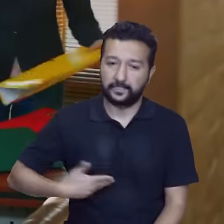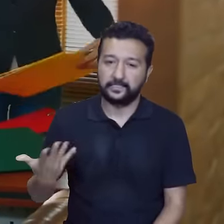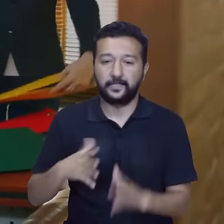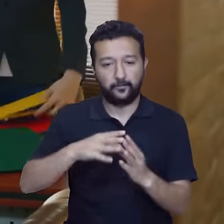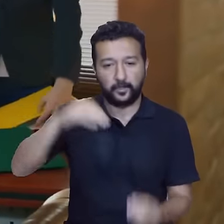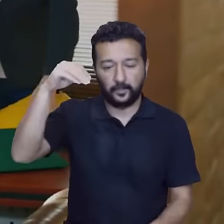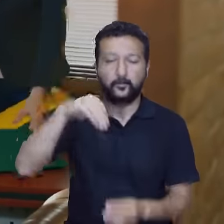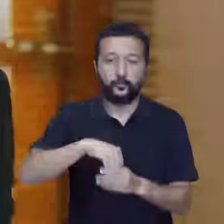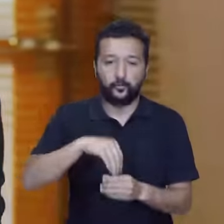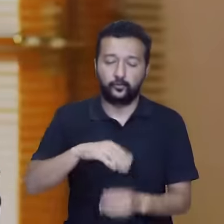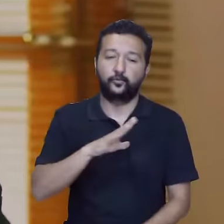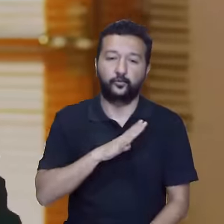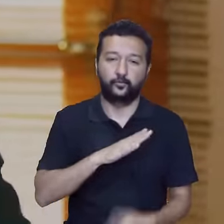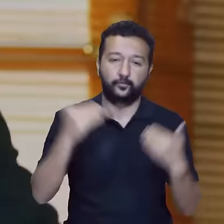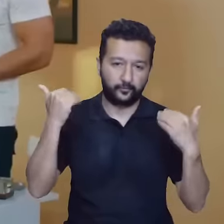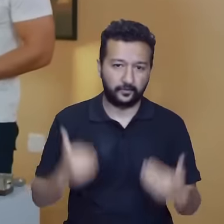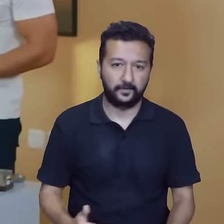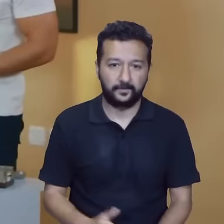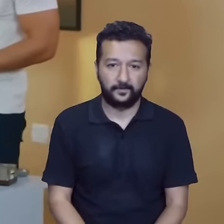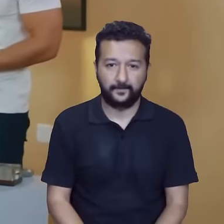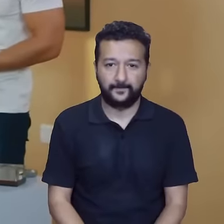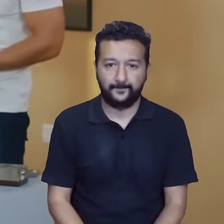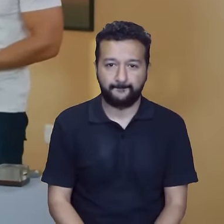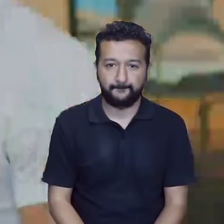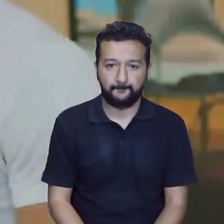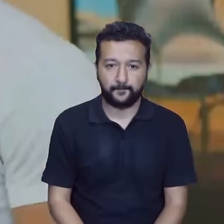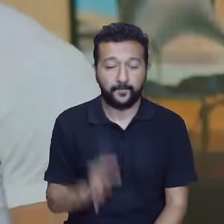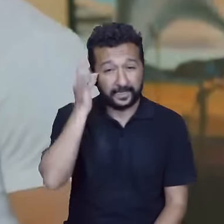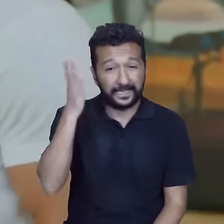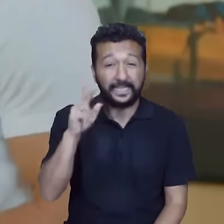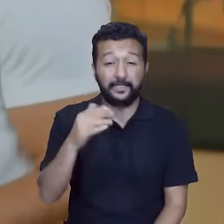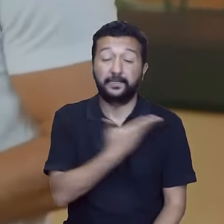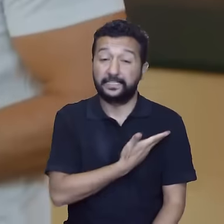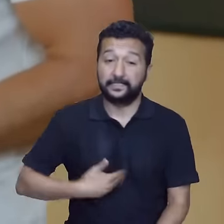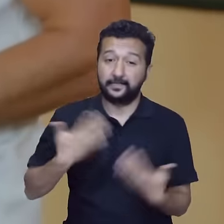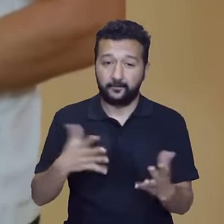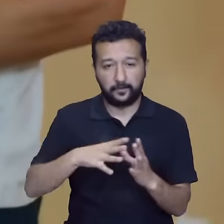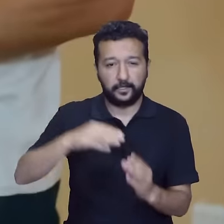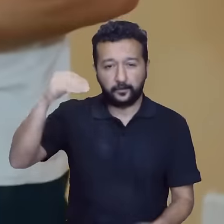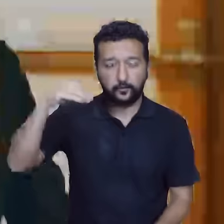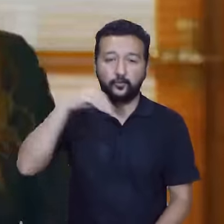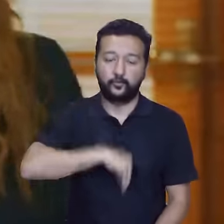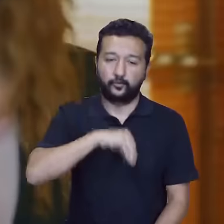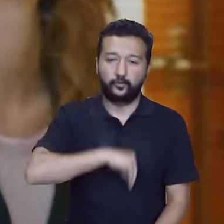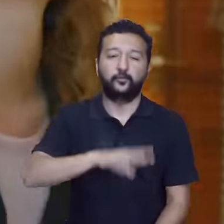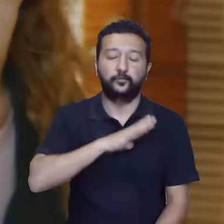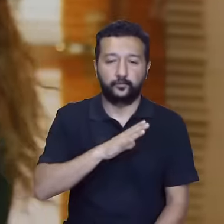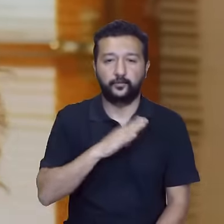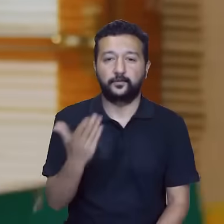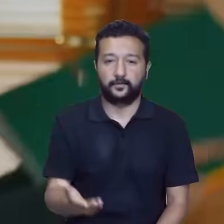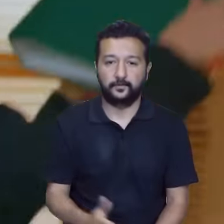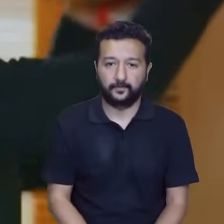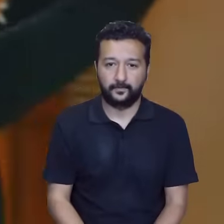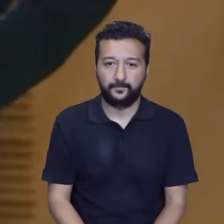Itır masa üzerindeki renkli klasörleri toplarken yüzü asık, bir yandan da ters ters Tarık'a bakıyor. Tarık masadaki eşyaları